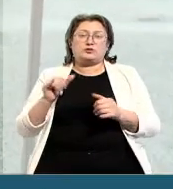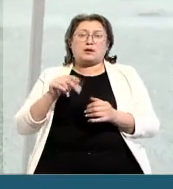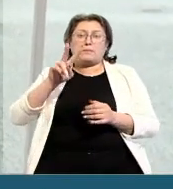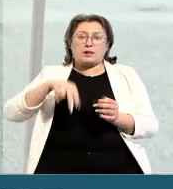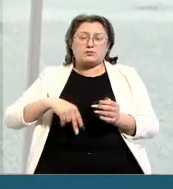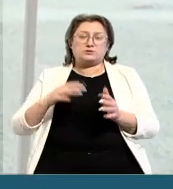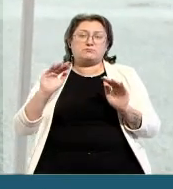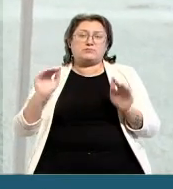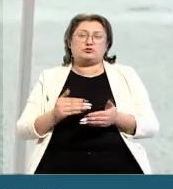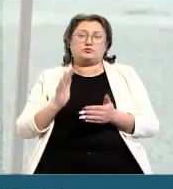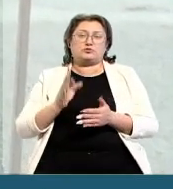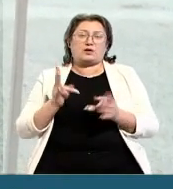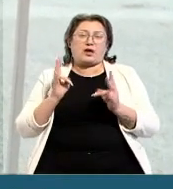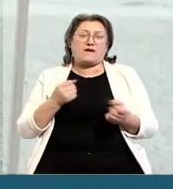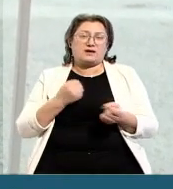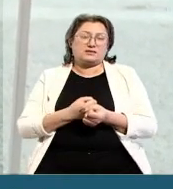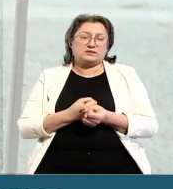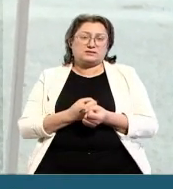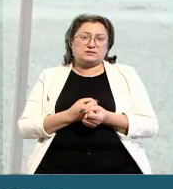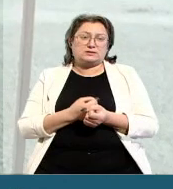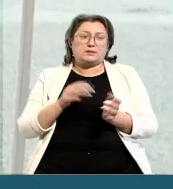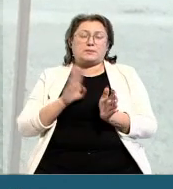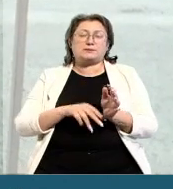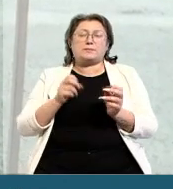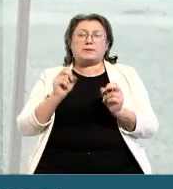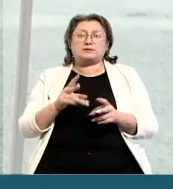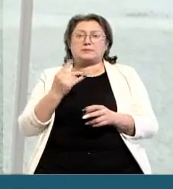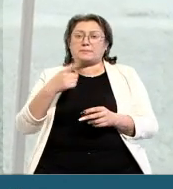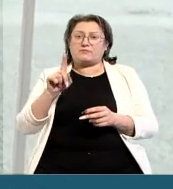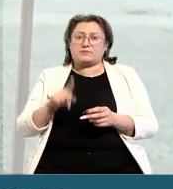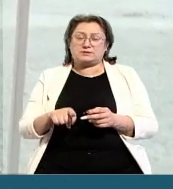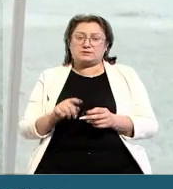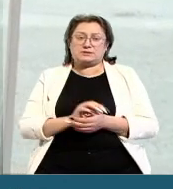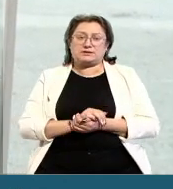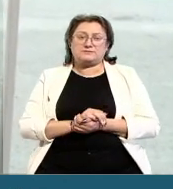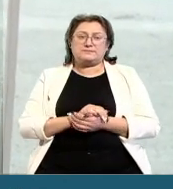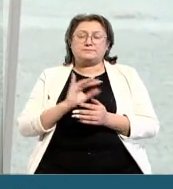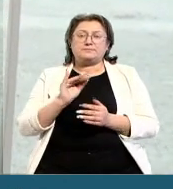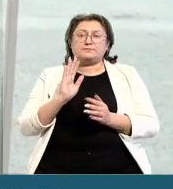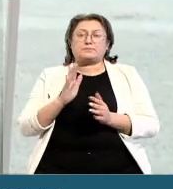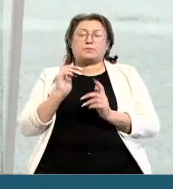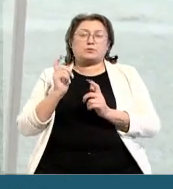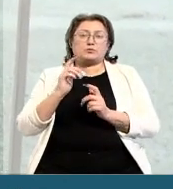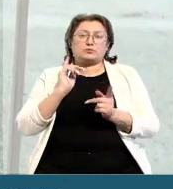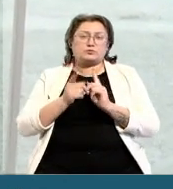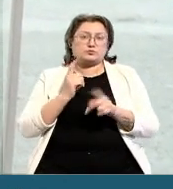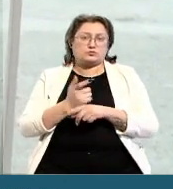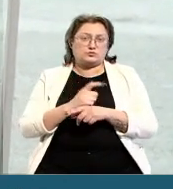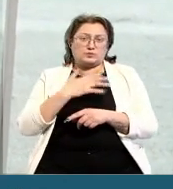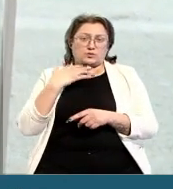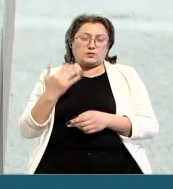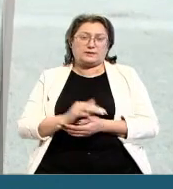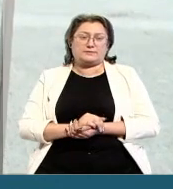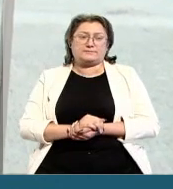артуы, апаттың төмендеуі жолға байланысты. Қауіпсіздік ең бірінші орында, одан бөлек жүк көп тасымалданады. Ал бұл бизнестің дамуына үлкен